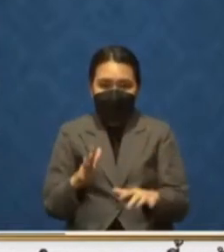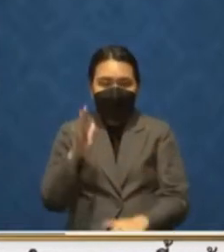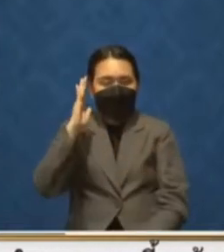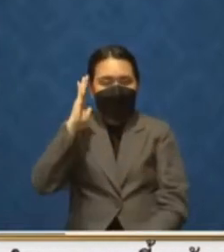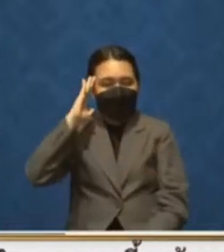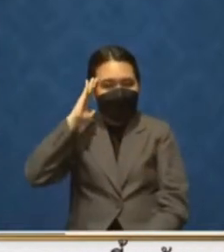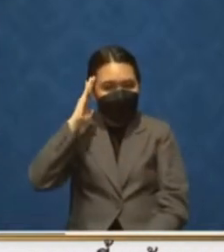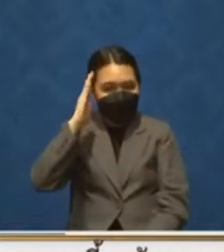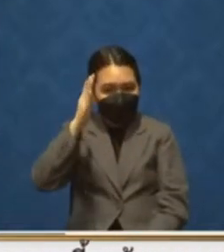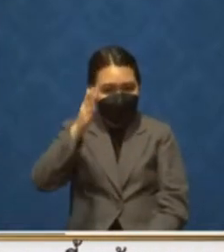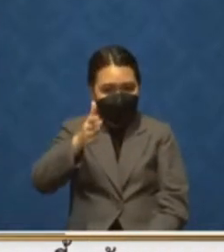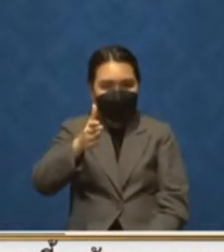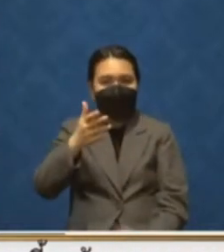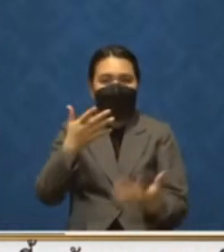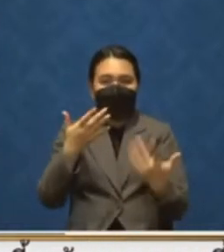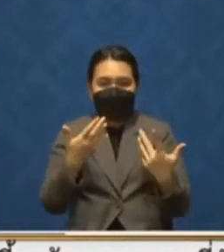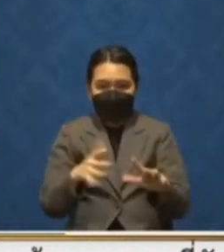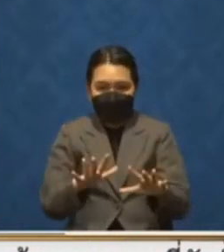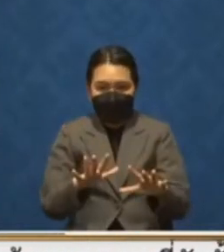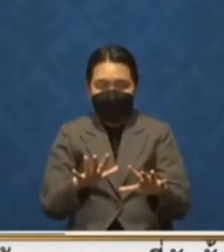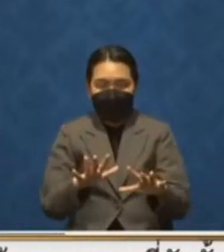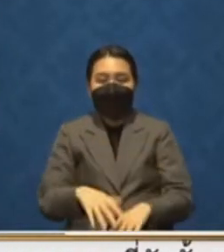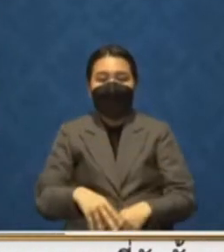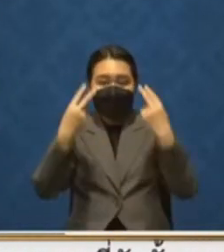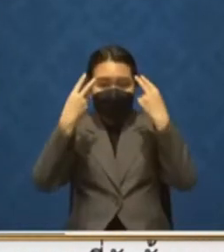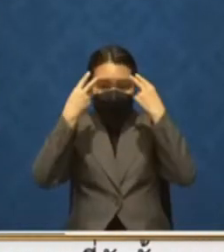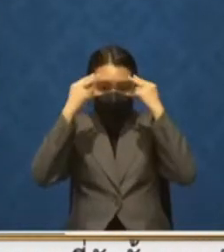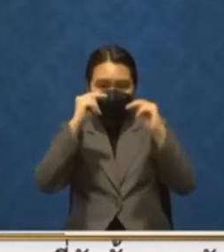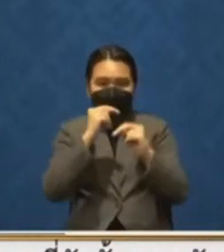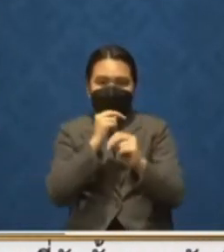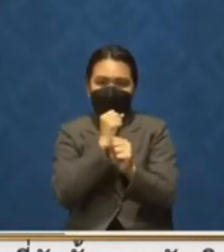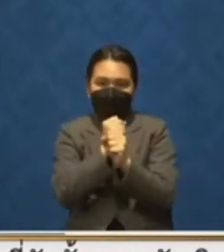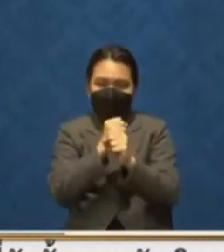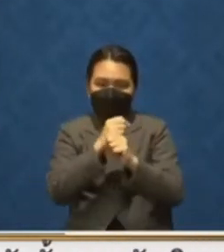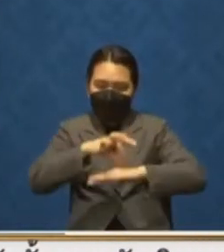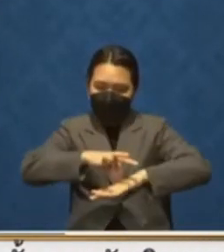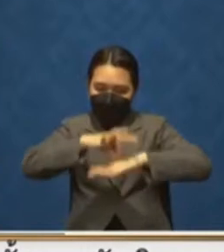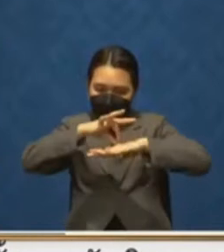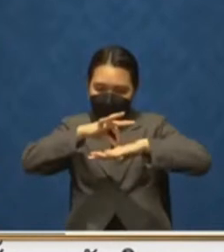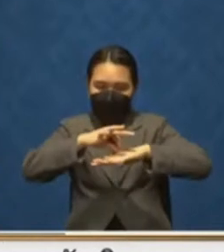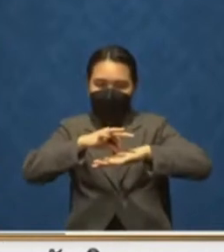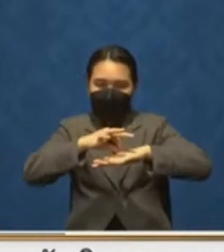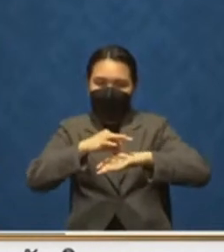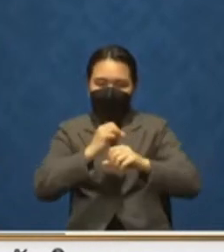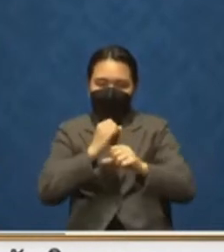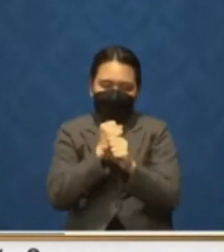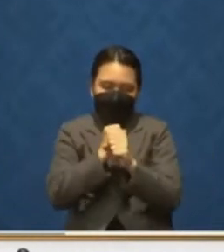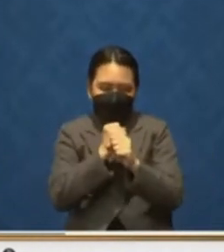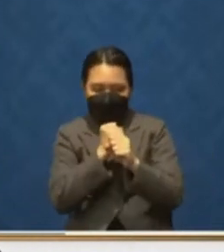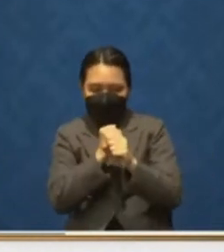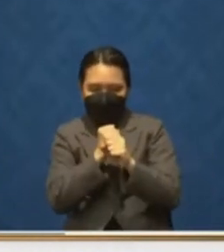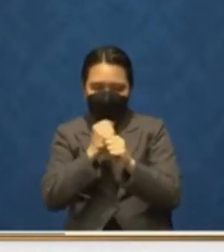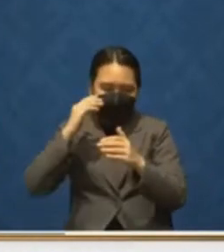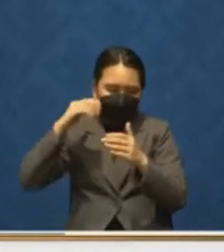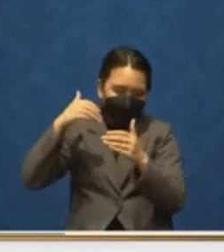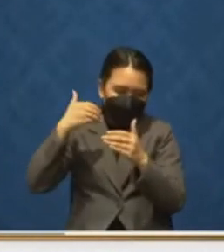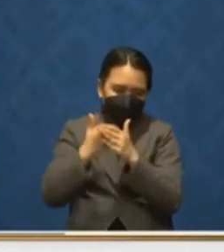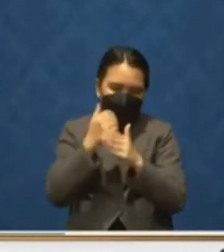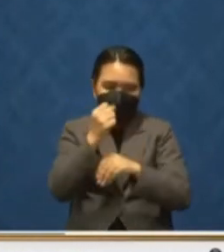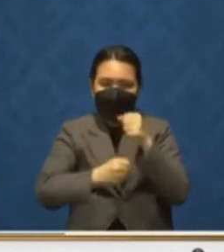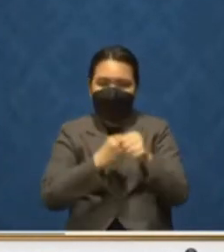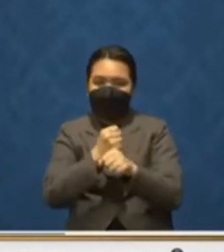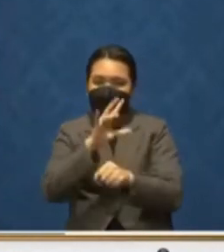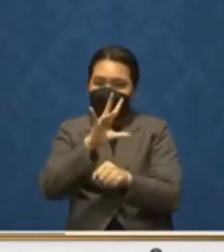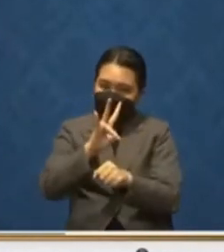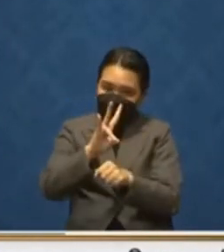ที่ระหว่างที่ท่านดำรงตำแหน่งที่ผ่านมาตลอดระยะเวลา 7ปีกว่าๆ 6ปี